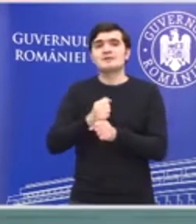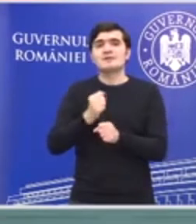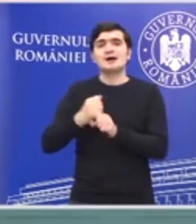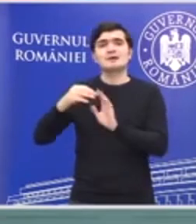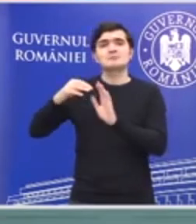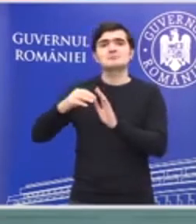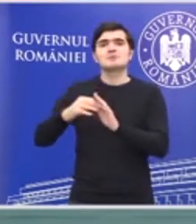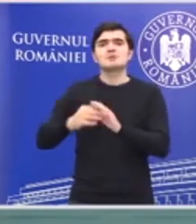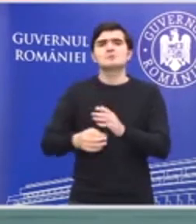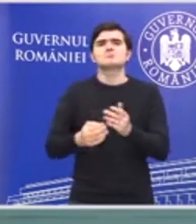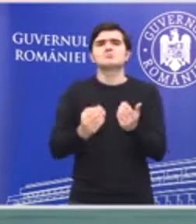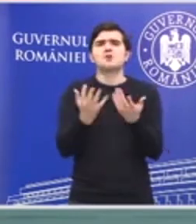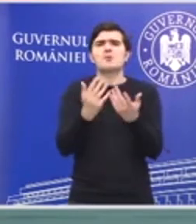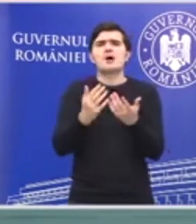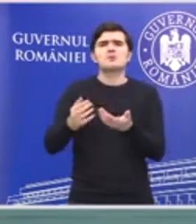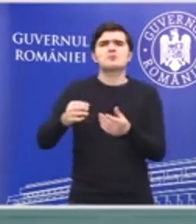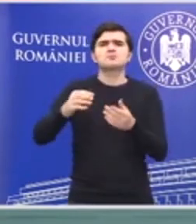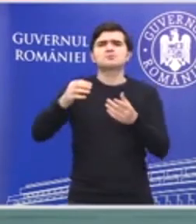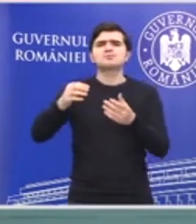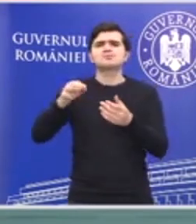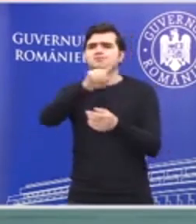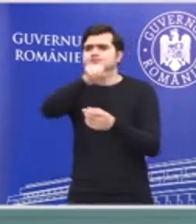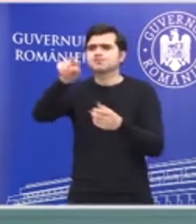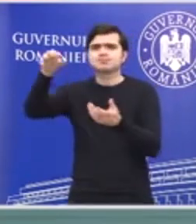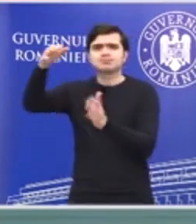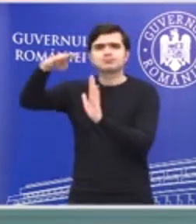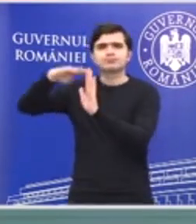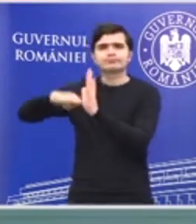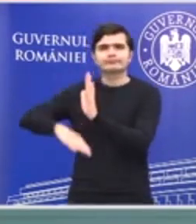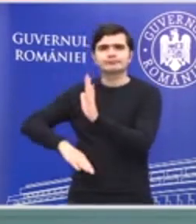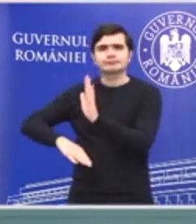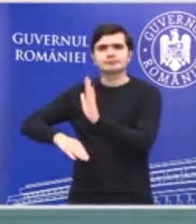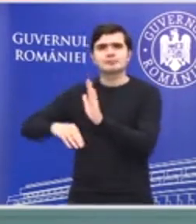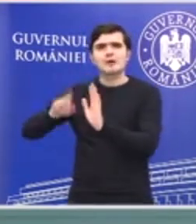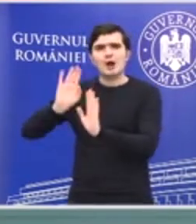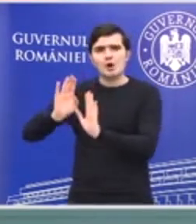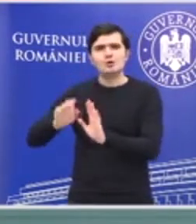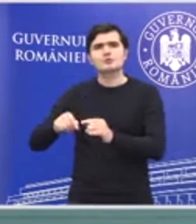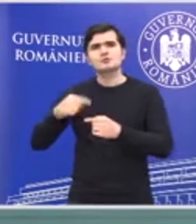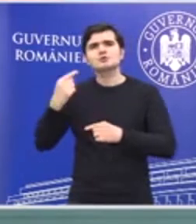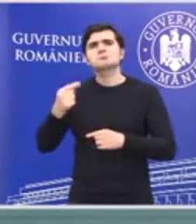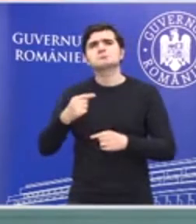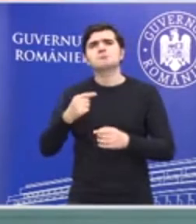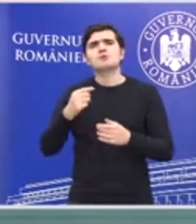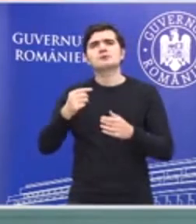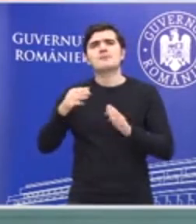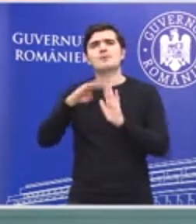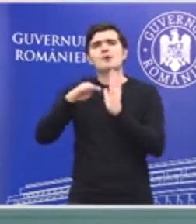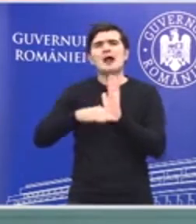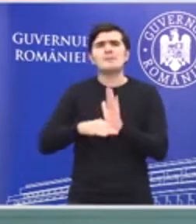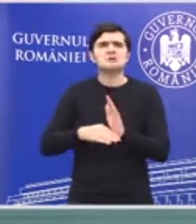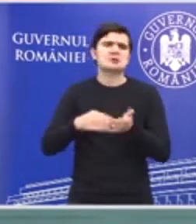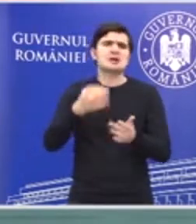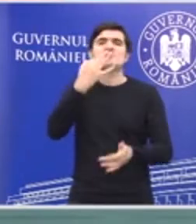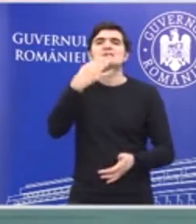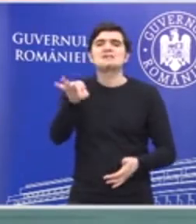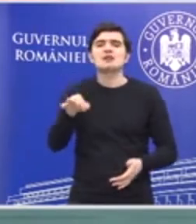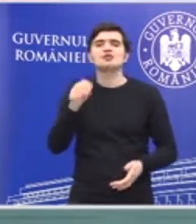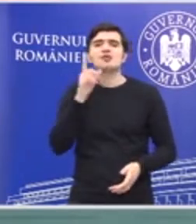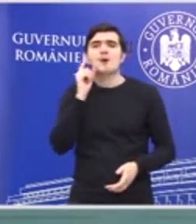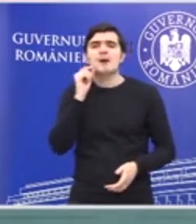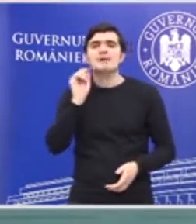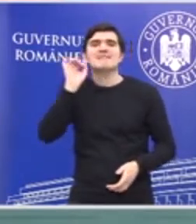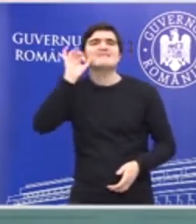lista de pacienți și alocă un număr de circa 10 persoane la vaccinare pe zi, ținând cont